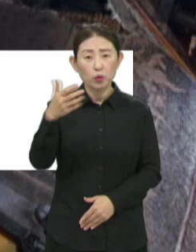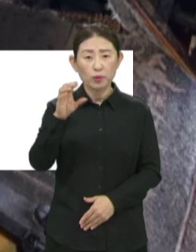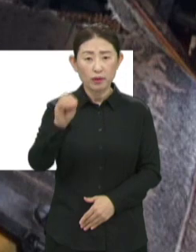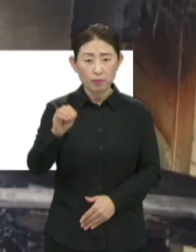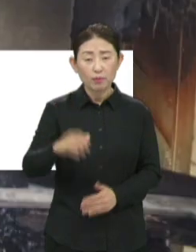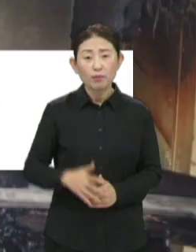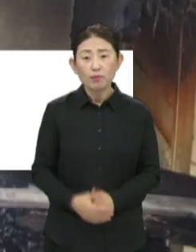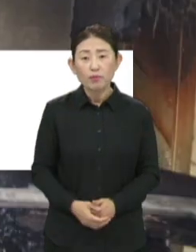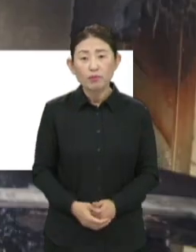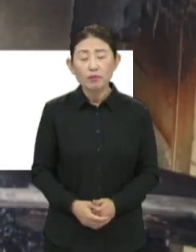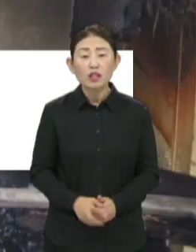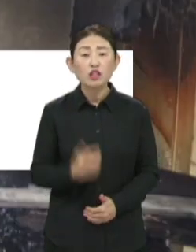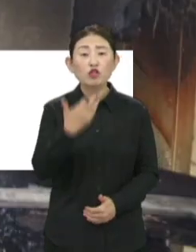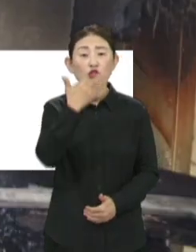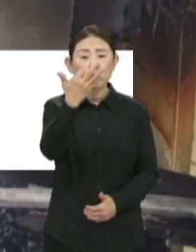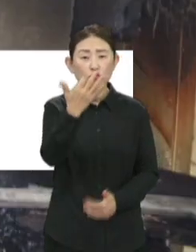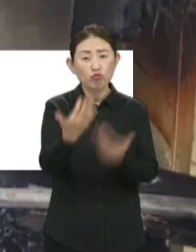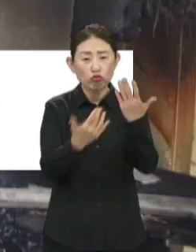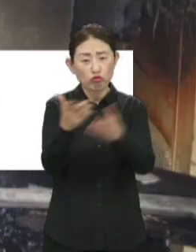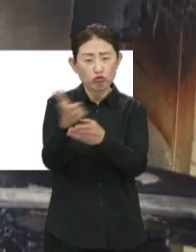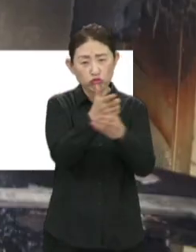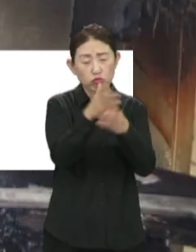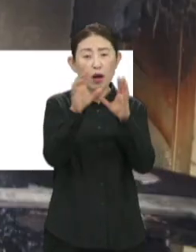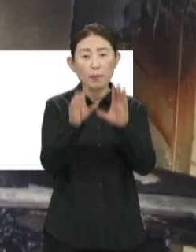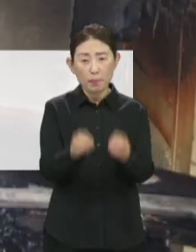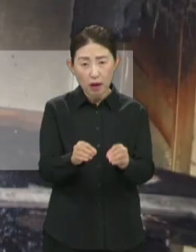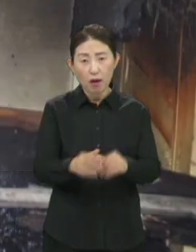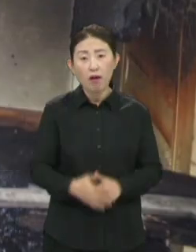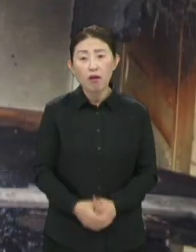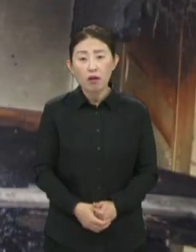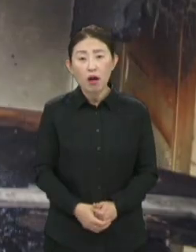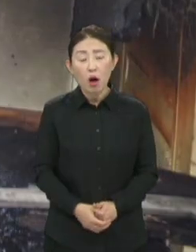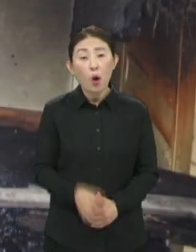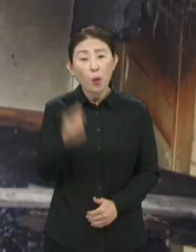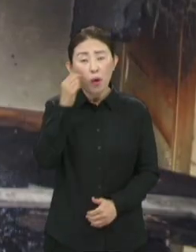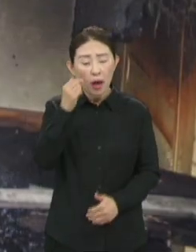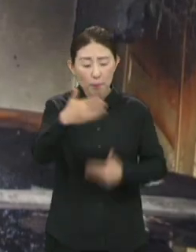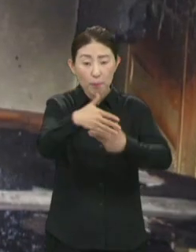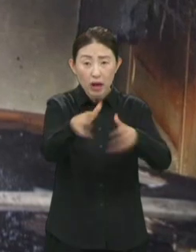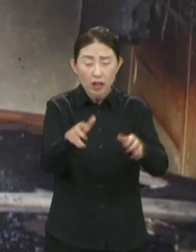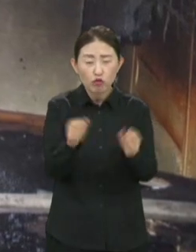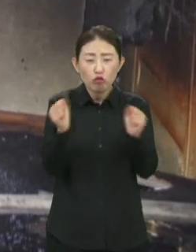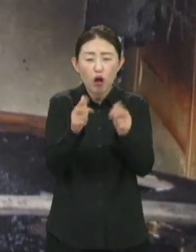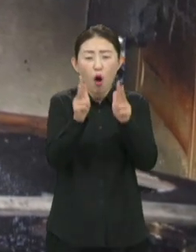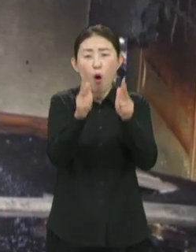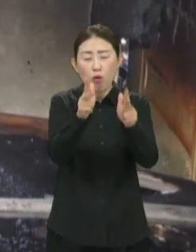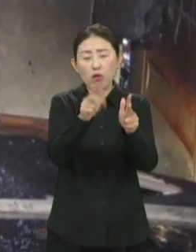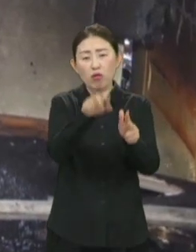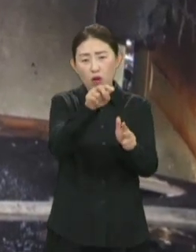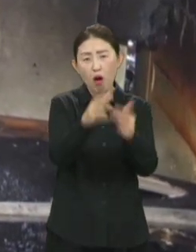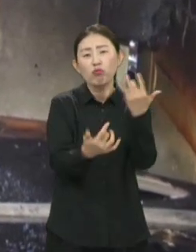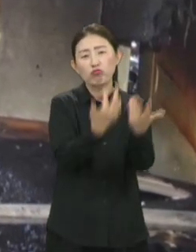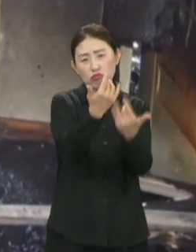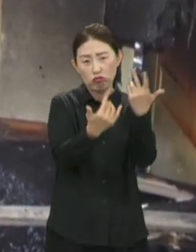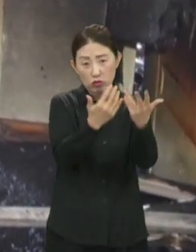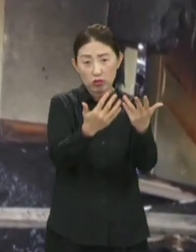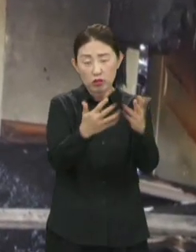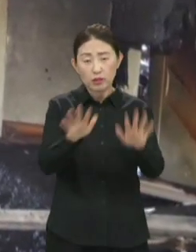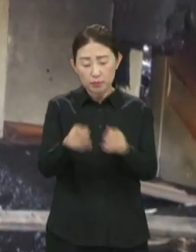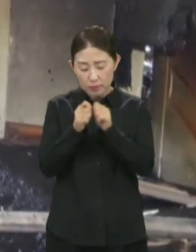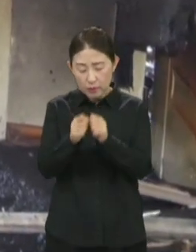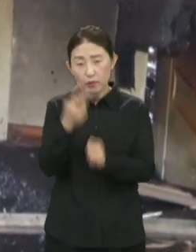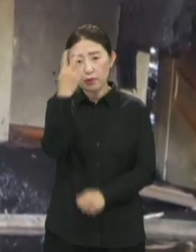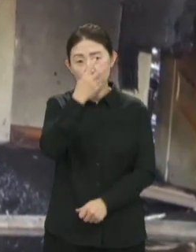재산 피해를 내고 19분 만에 꺼졌습니다 소방당국은 거실 에어컨에서 불이 시작된 것으로 보고 정확한